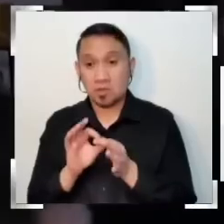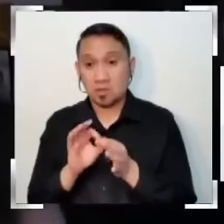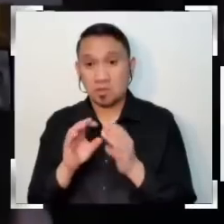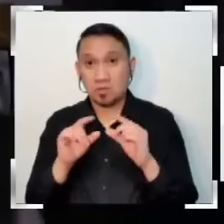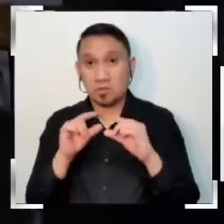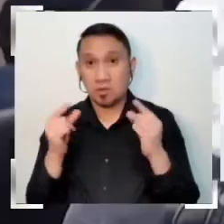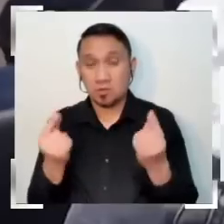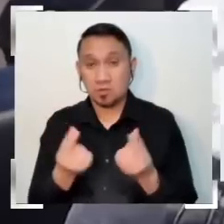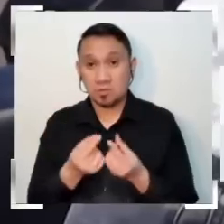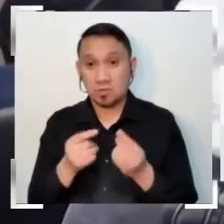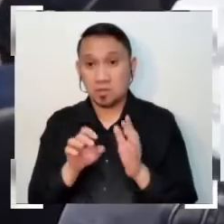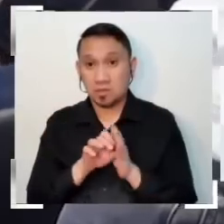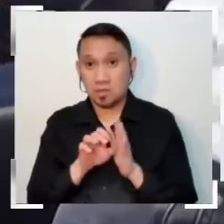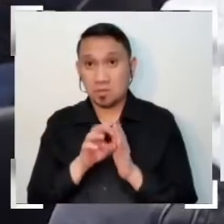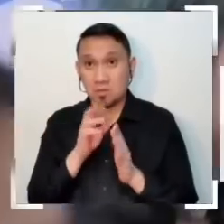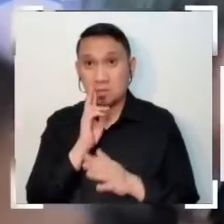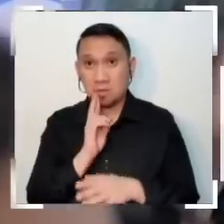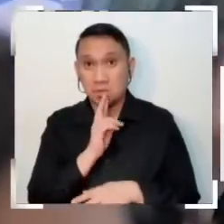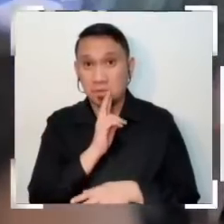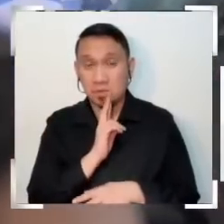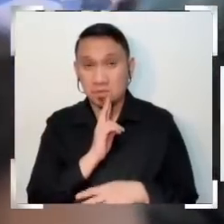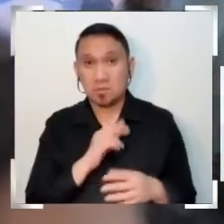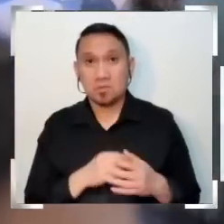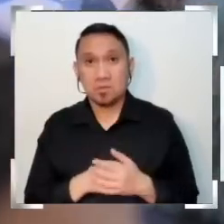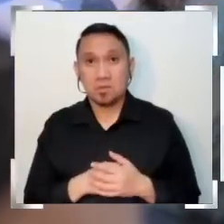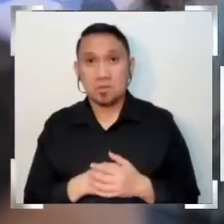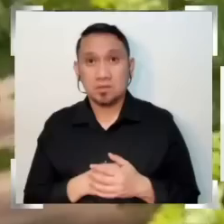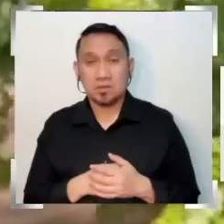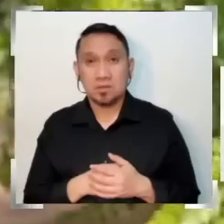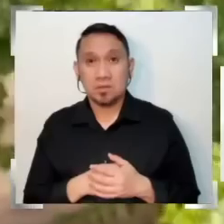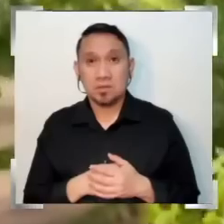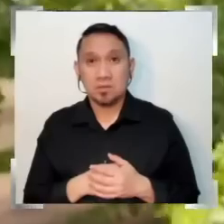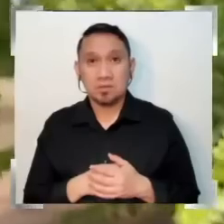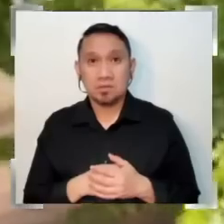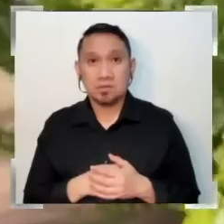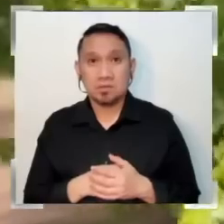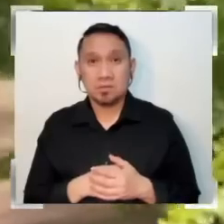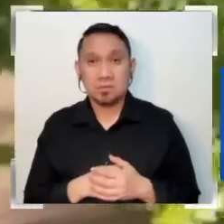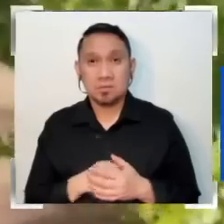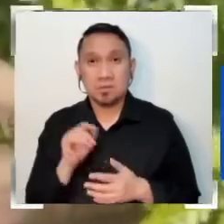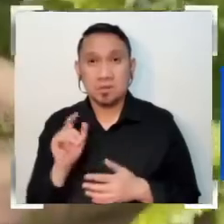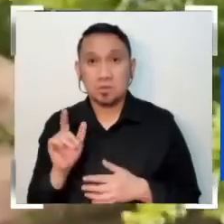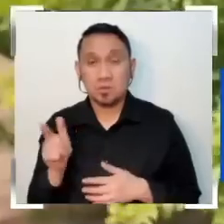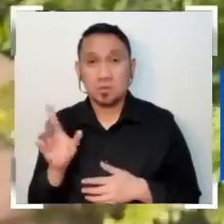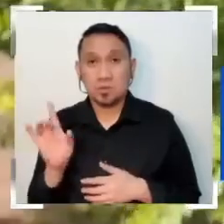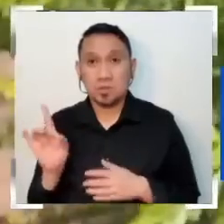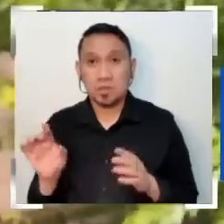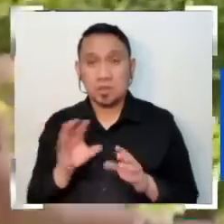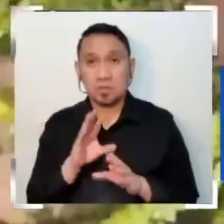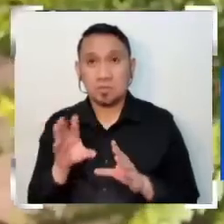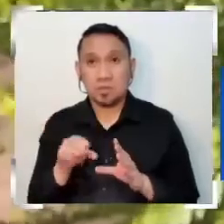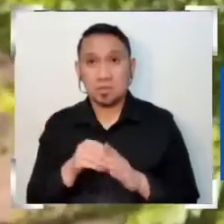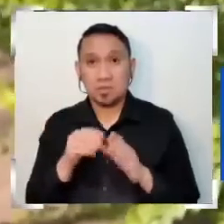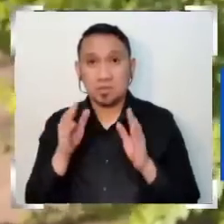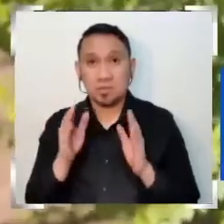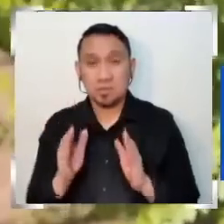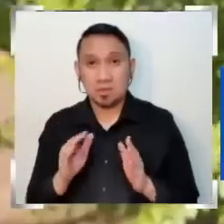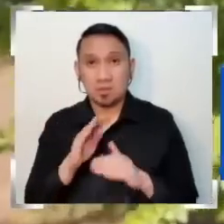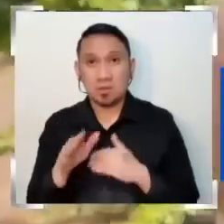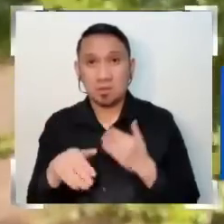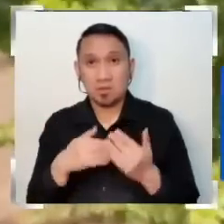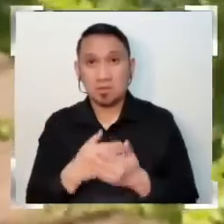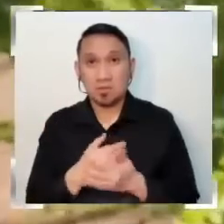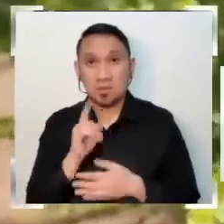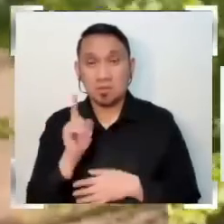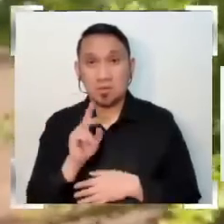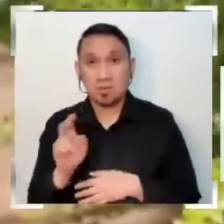na kinainan dati ng BTS noong trainees pa sila. So we have 28 participants in all. So we have one tour bus that's taking us all